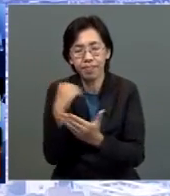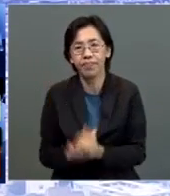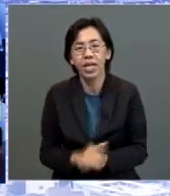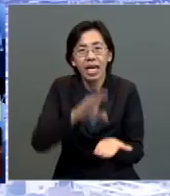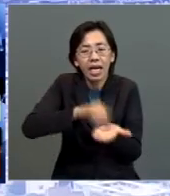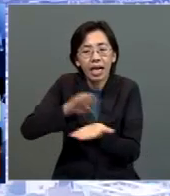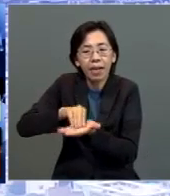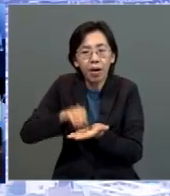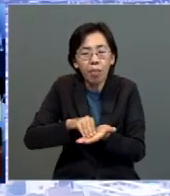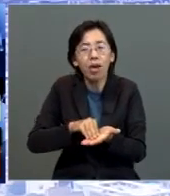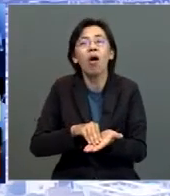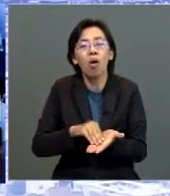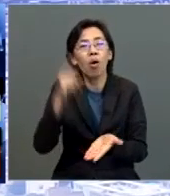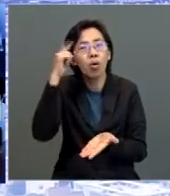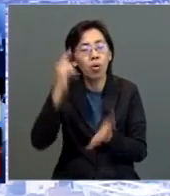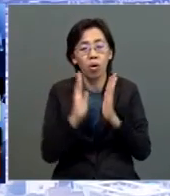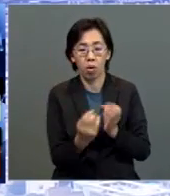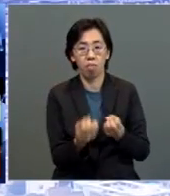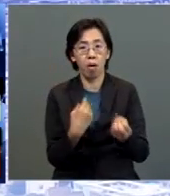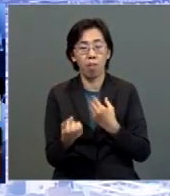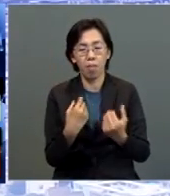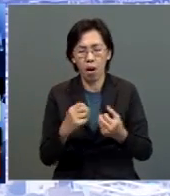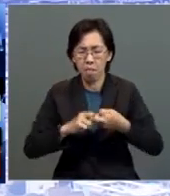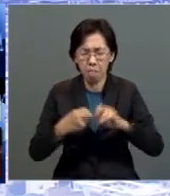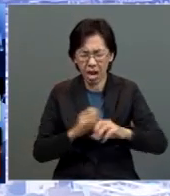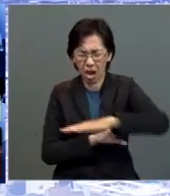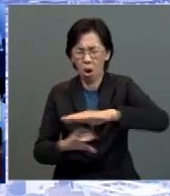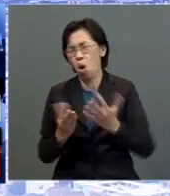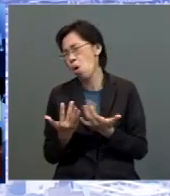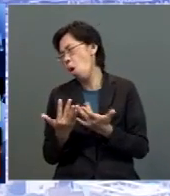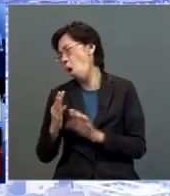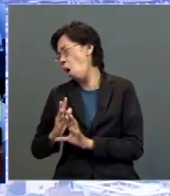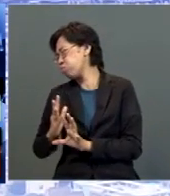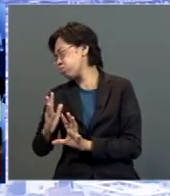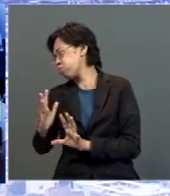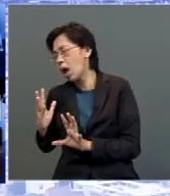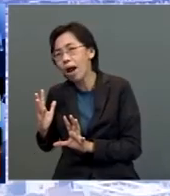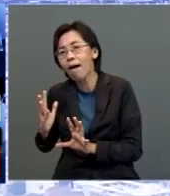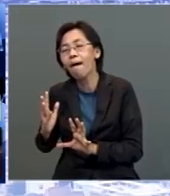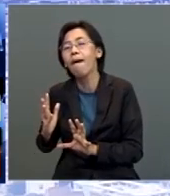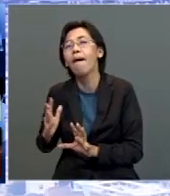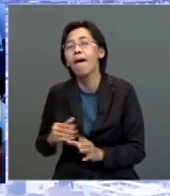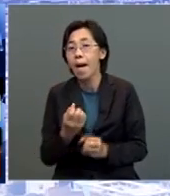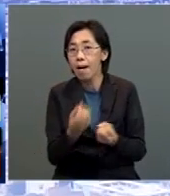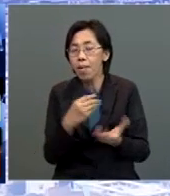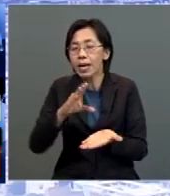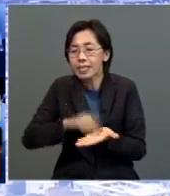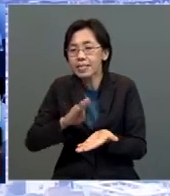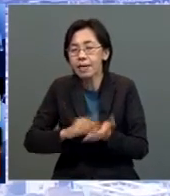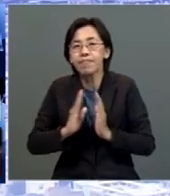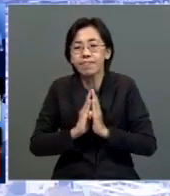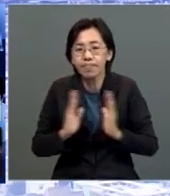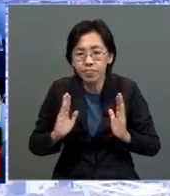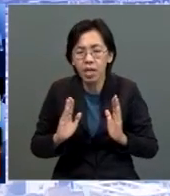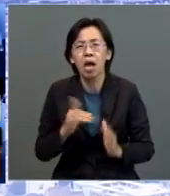อบคุณสำหรับการแจ้งนะฮะข้อขัดข้องอันนี้ขึ้นมาว่าถึงแม้ว่าเราจะมีการให้บริการก็ตามแต่ว่าอาจจะ